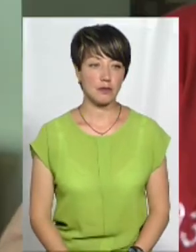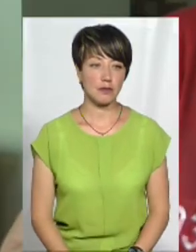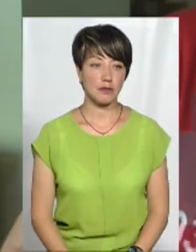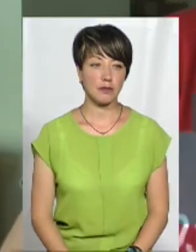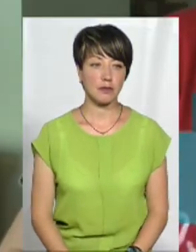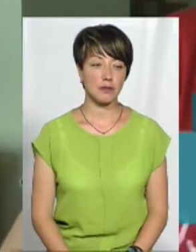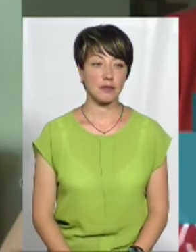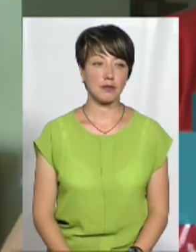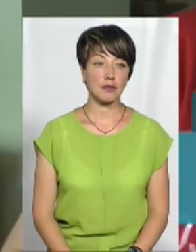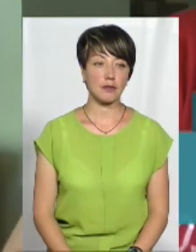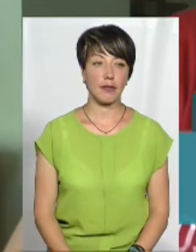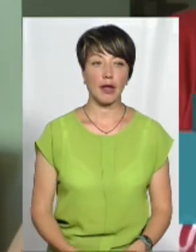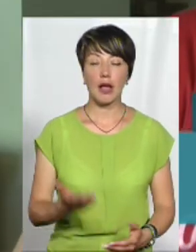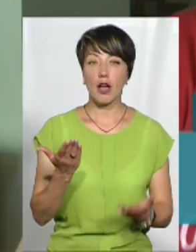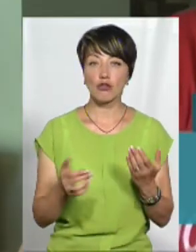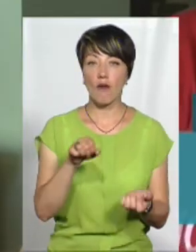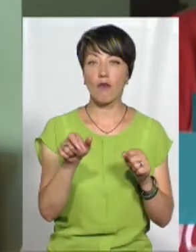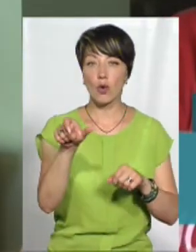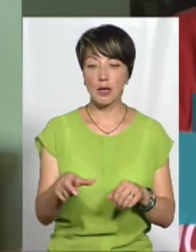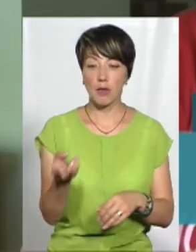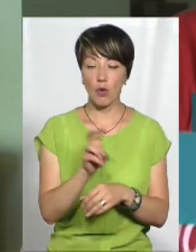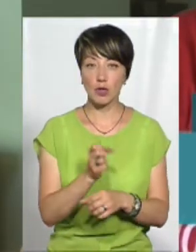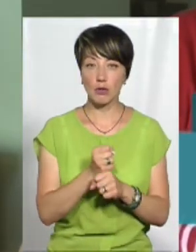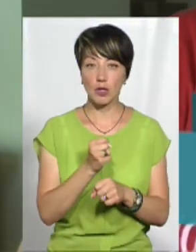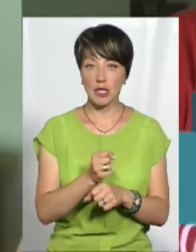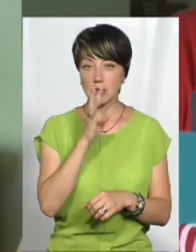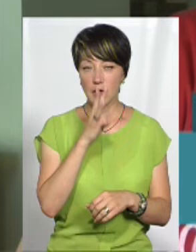Якщо водій приходить на роботу, він отримує зарплату